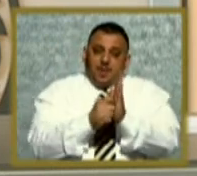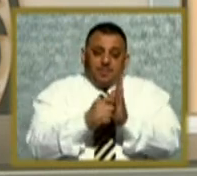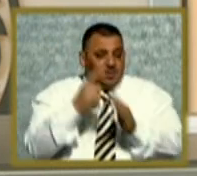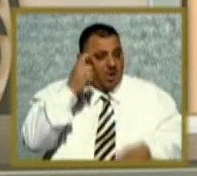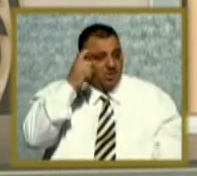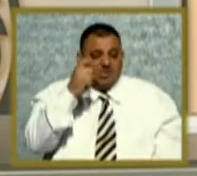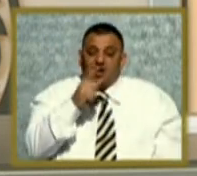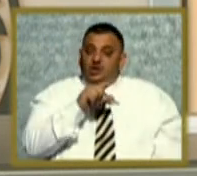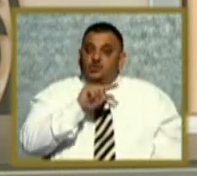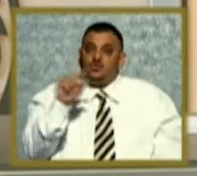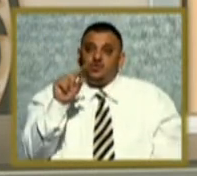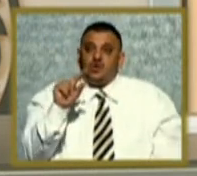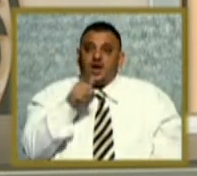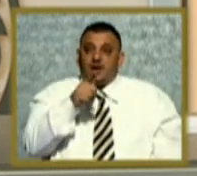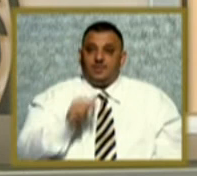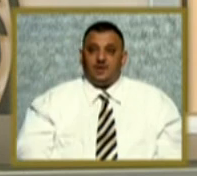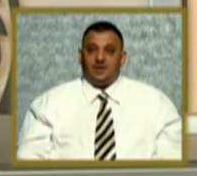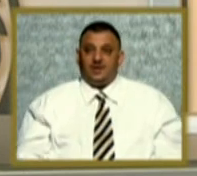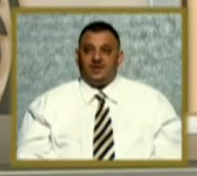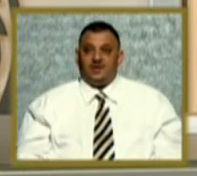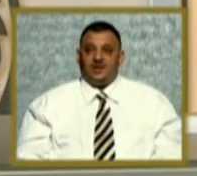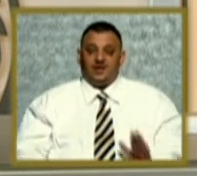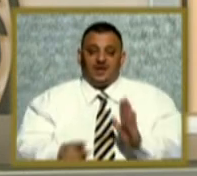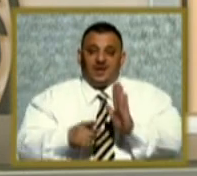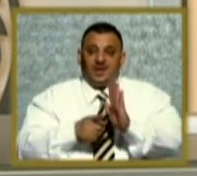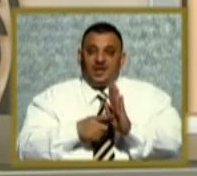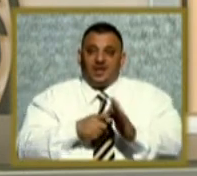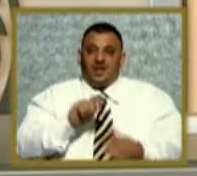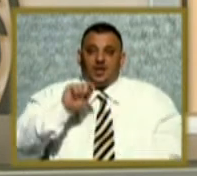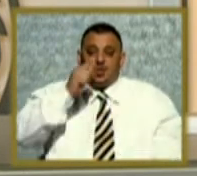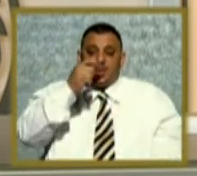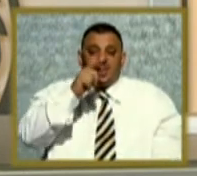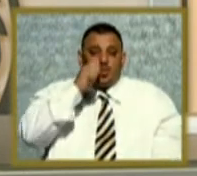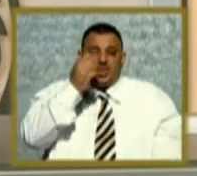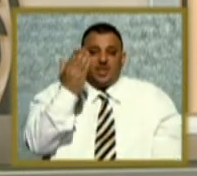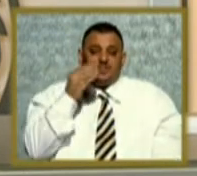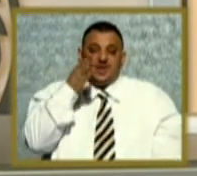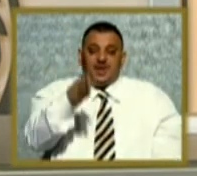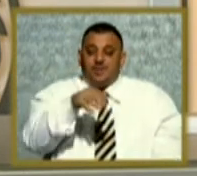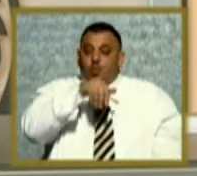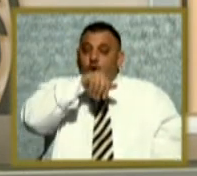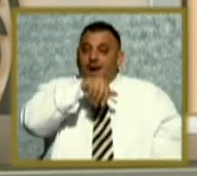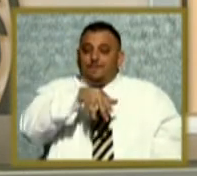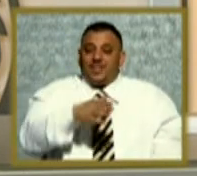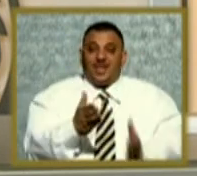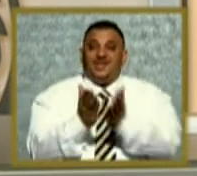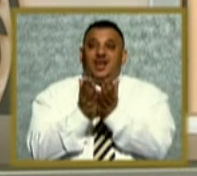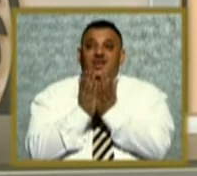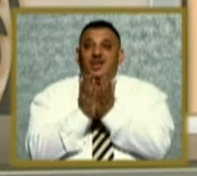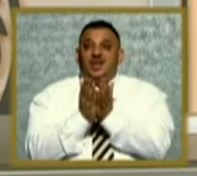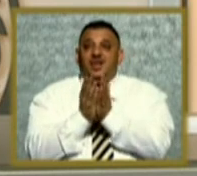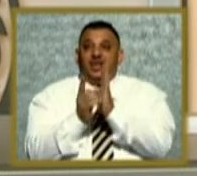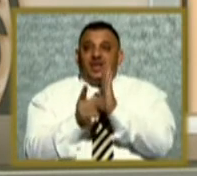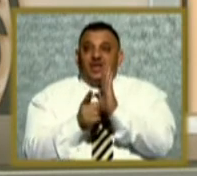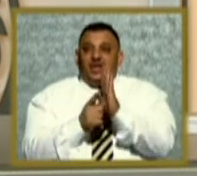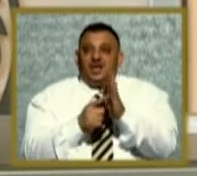والوالد يعني يرفض هذا الأمر؟ أخي الفاضل، جاء والد النعمان ابن بشير إلى النبي عليه الصلاة والسلام، وكان قد